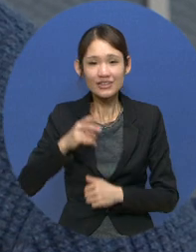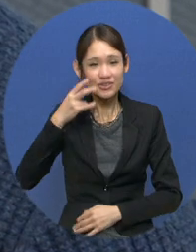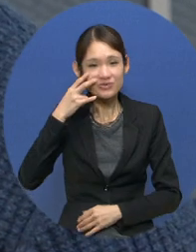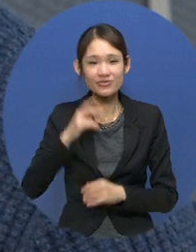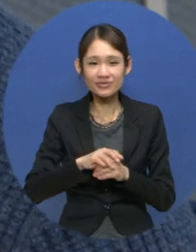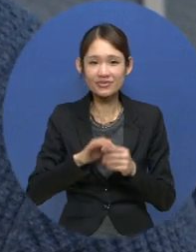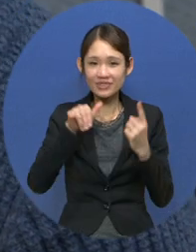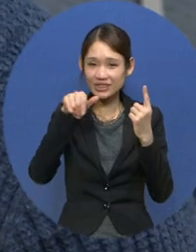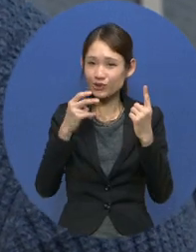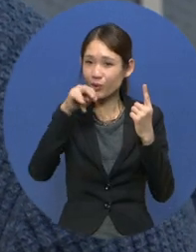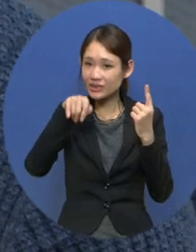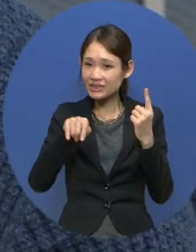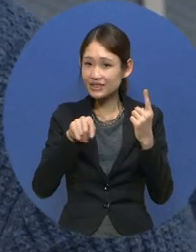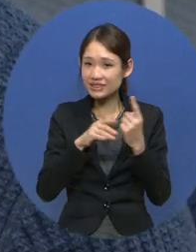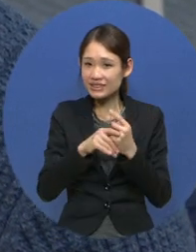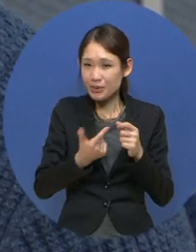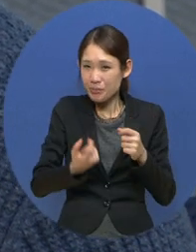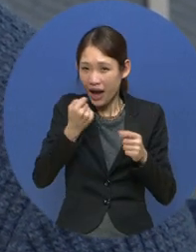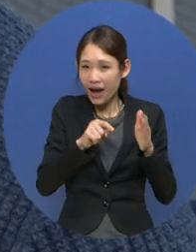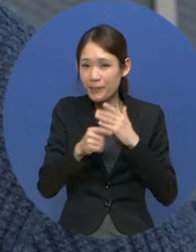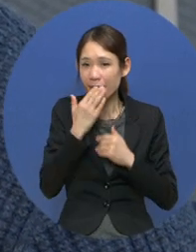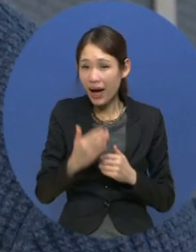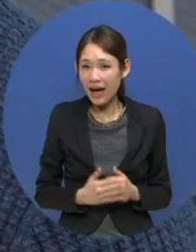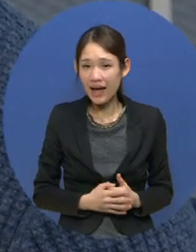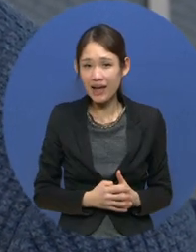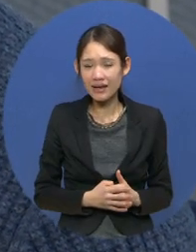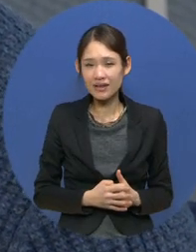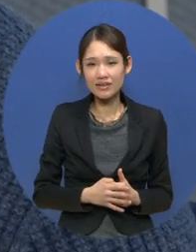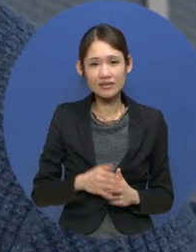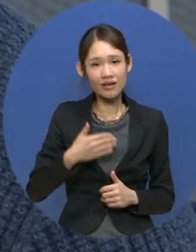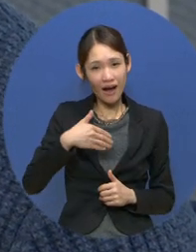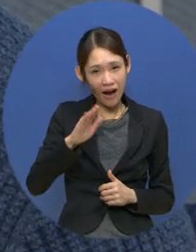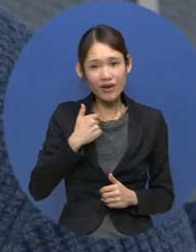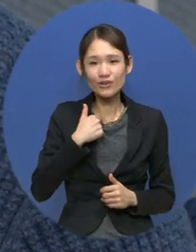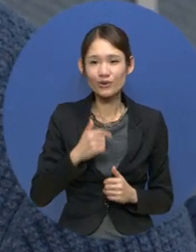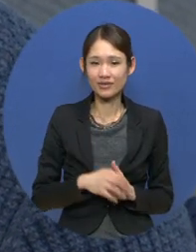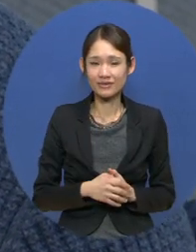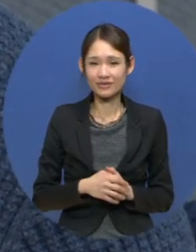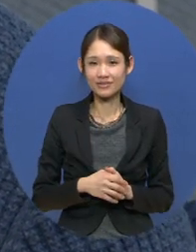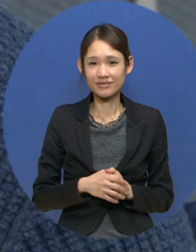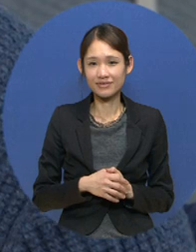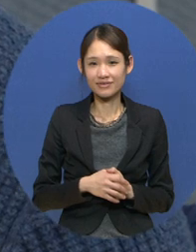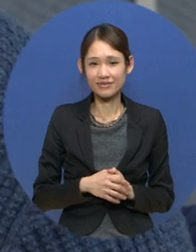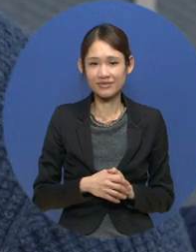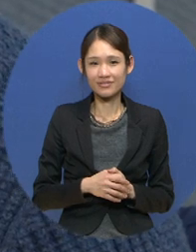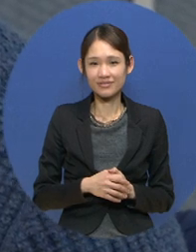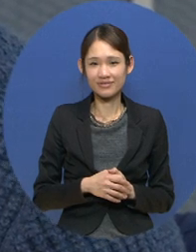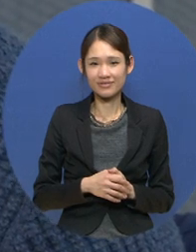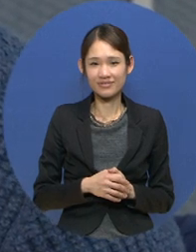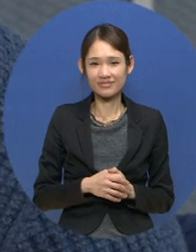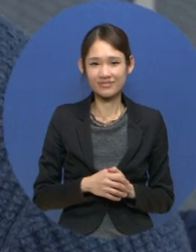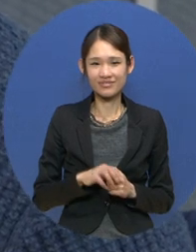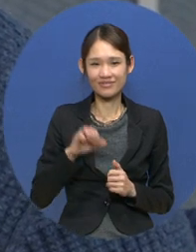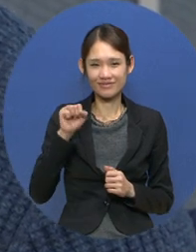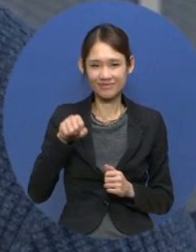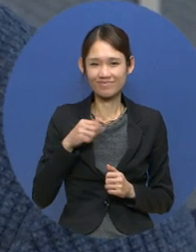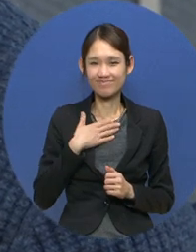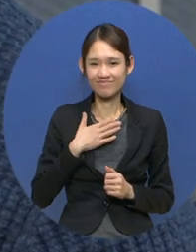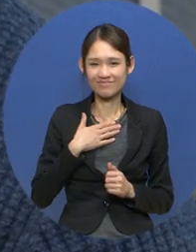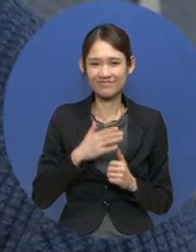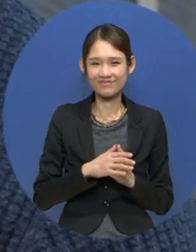1교시 갈 수 있어 희강아? 갔죠. 어? 갔죠. 그래. 네.